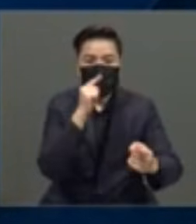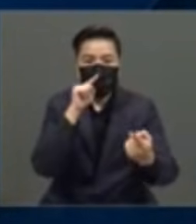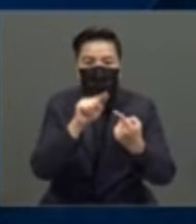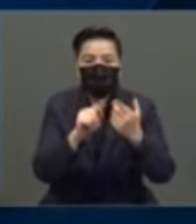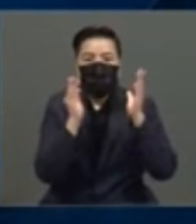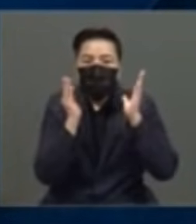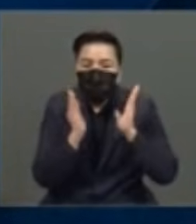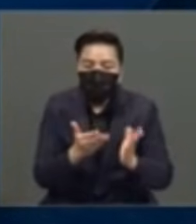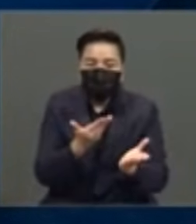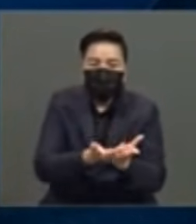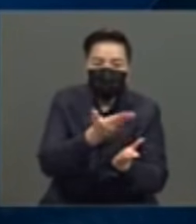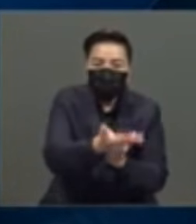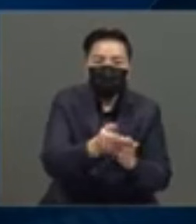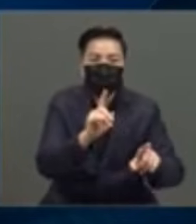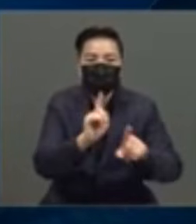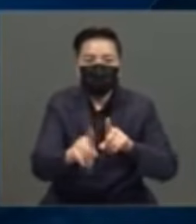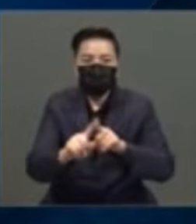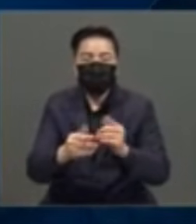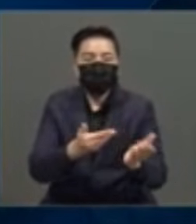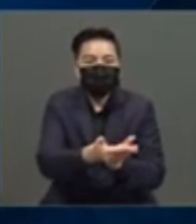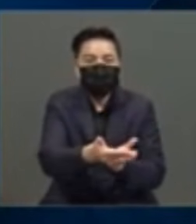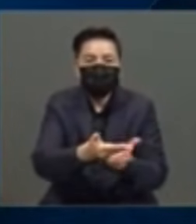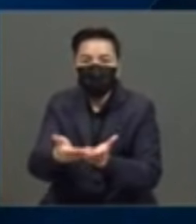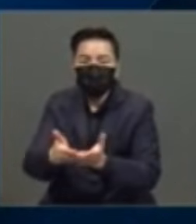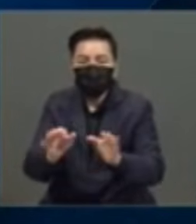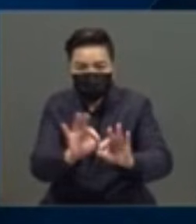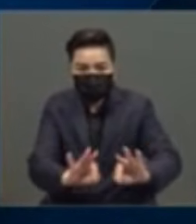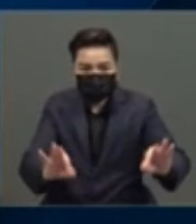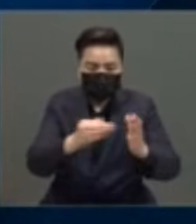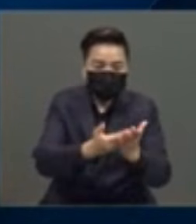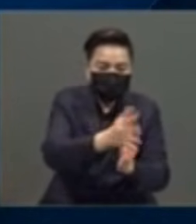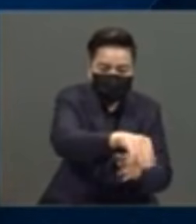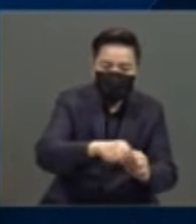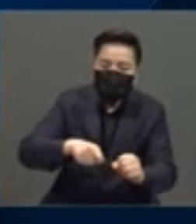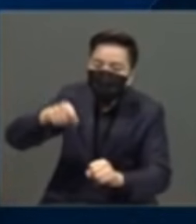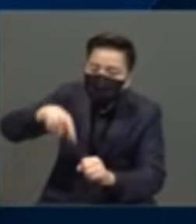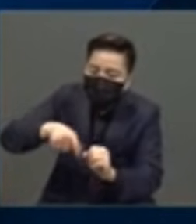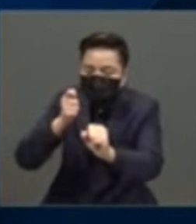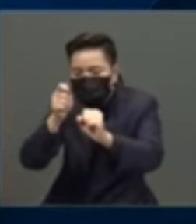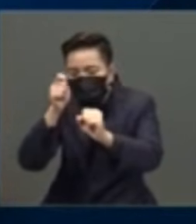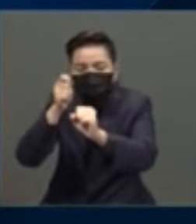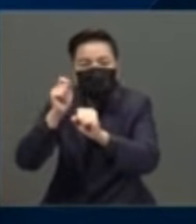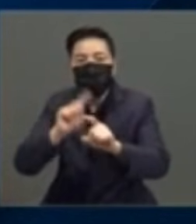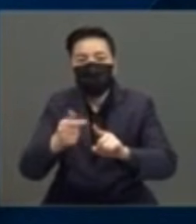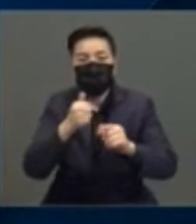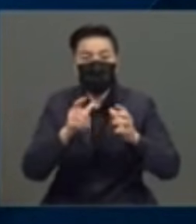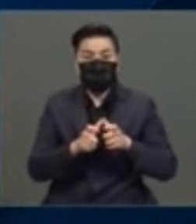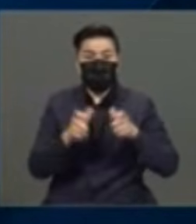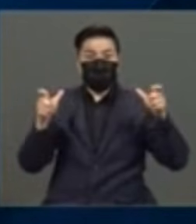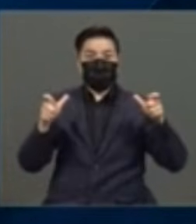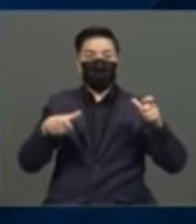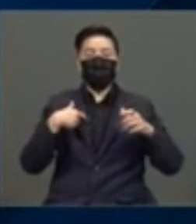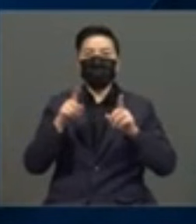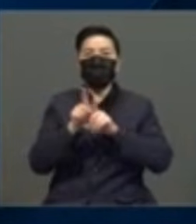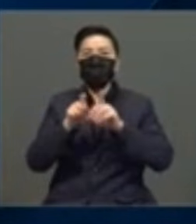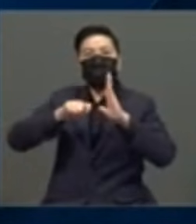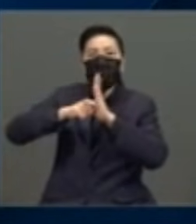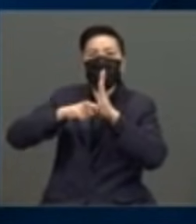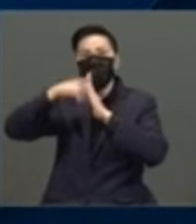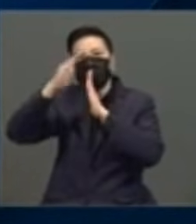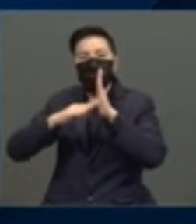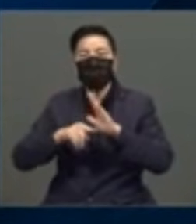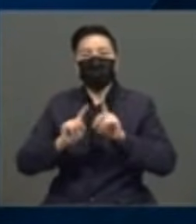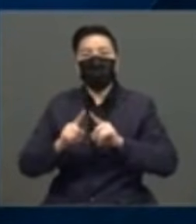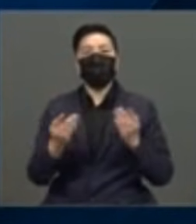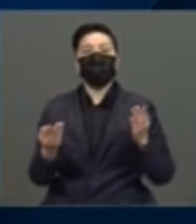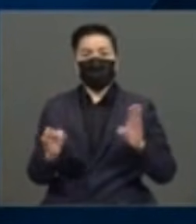จะให้พี่น้องประชาชนไปซื้อของมาซ่อมแซมต่างๆอันนี้ได้แต่ห้างใหญ่ที่ขายของประเภทอย่างนี้